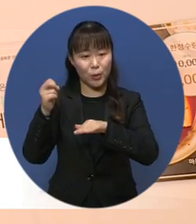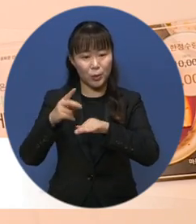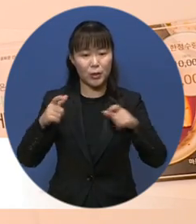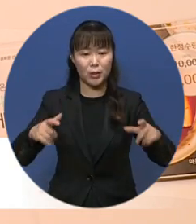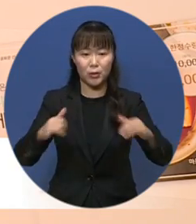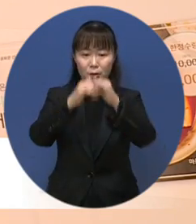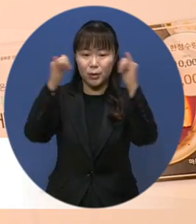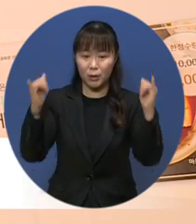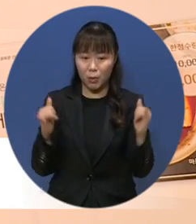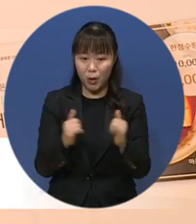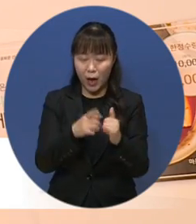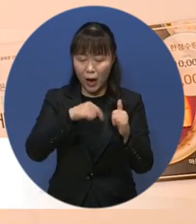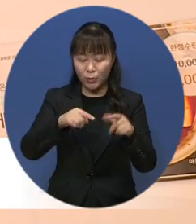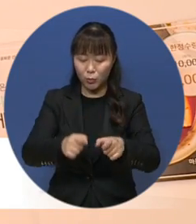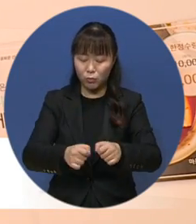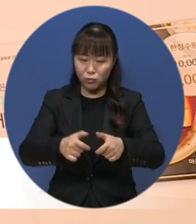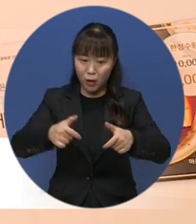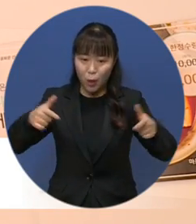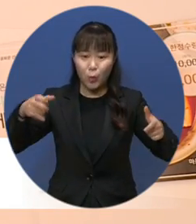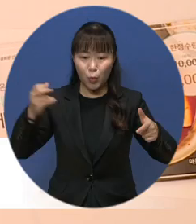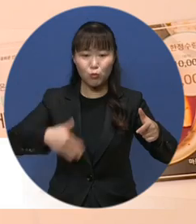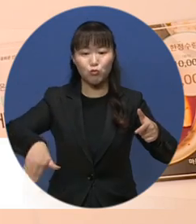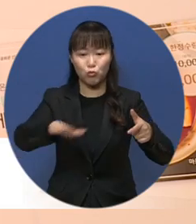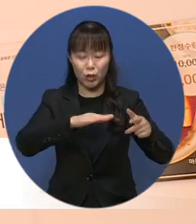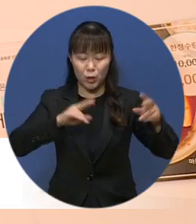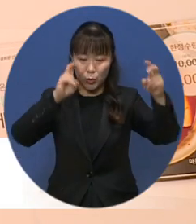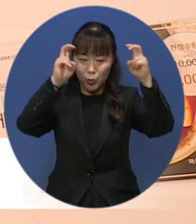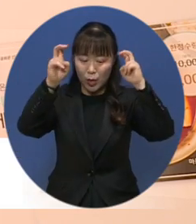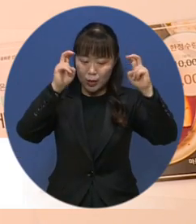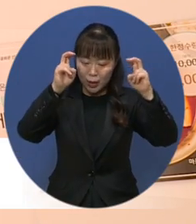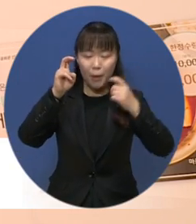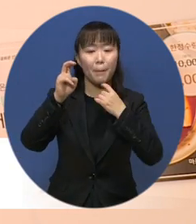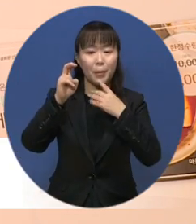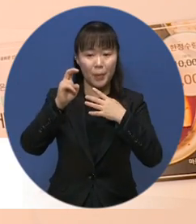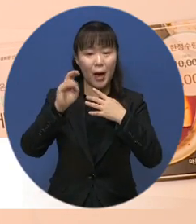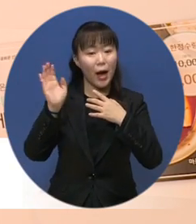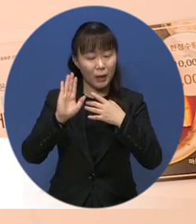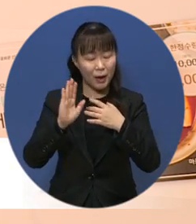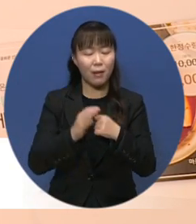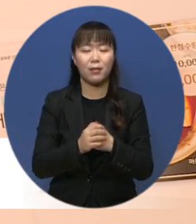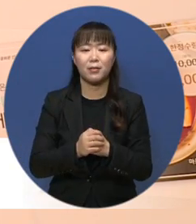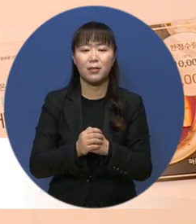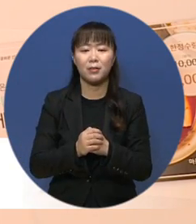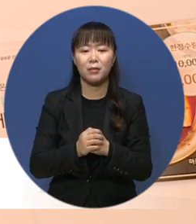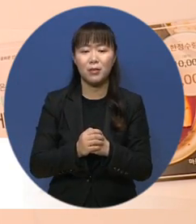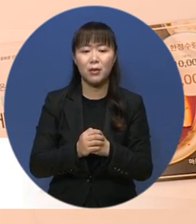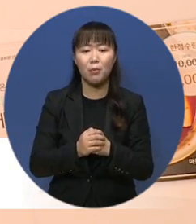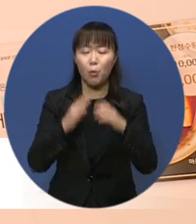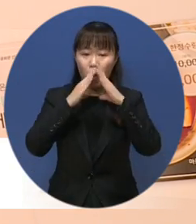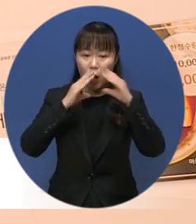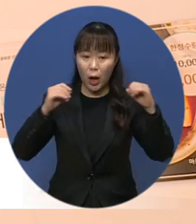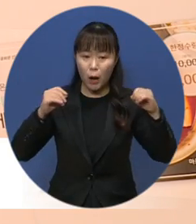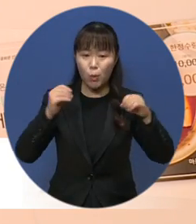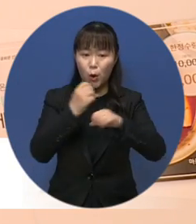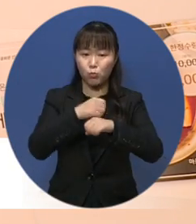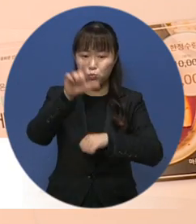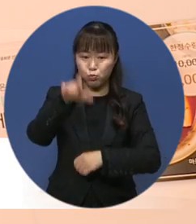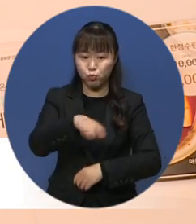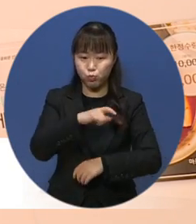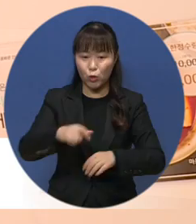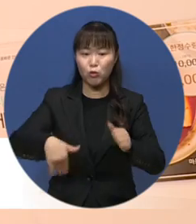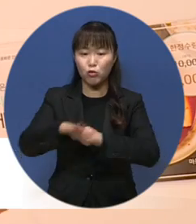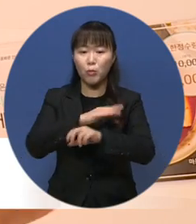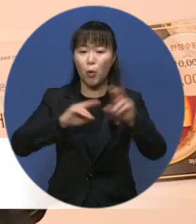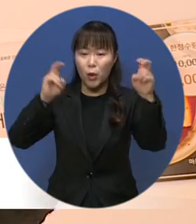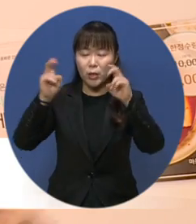또 지역에도 또 확산시키고 또 이 저희 회사뿐만 아니라 이 광화문 주변의 다른 회사들과도 협력을